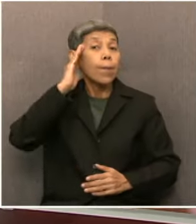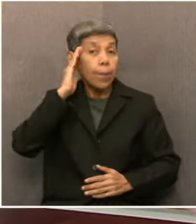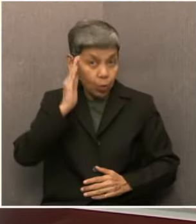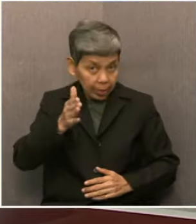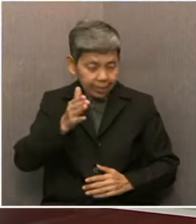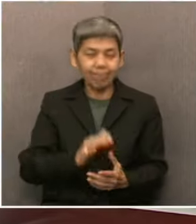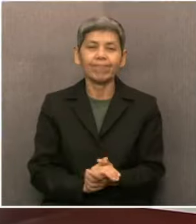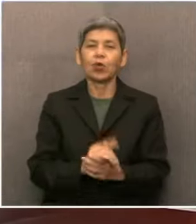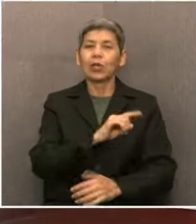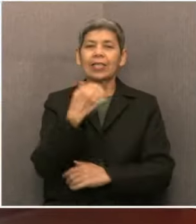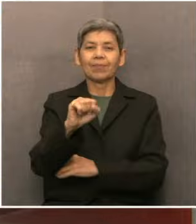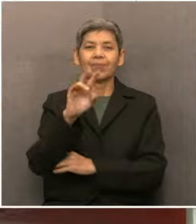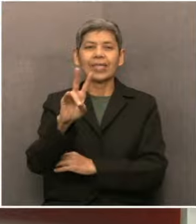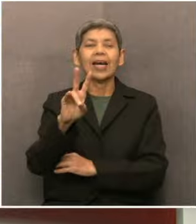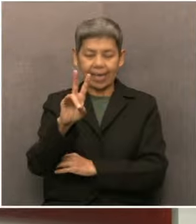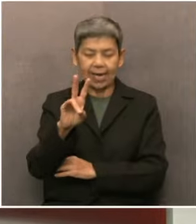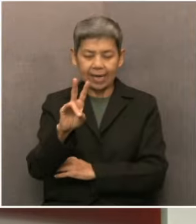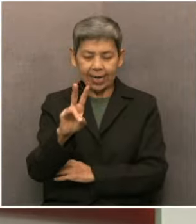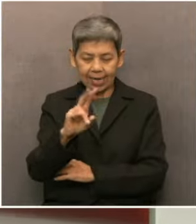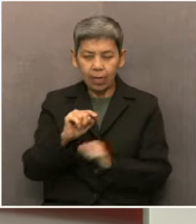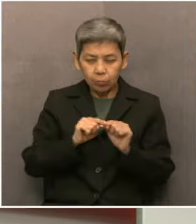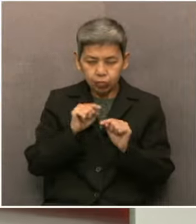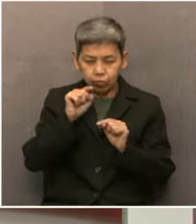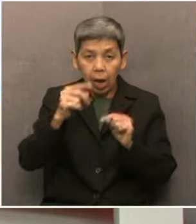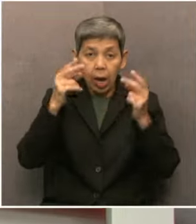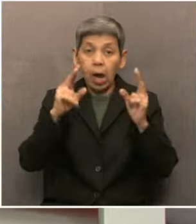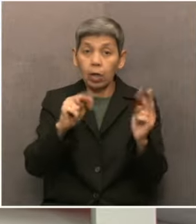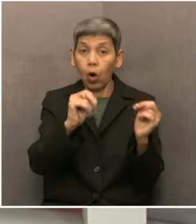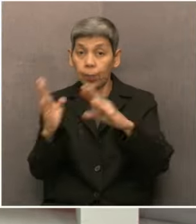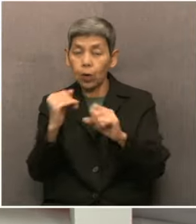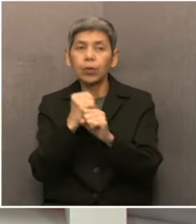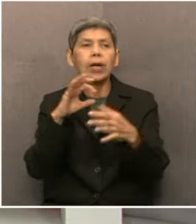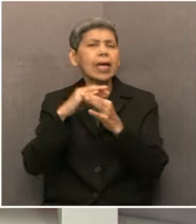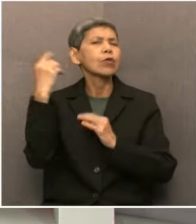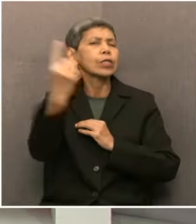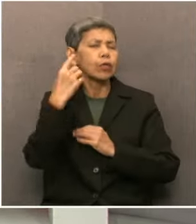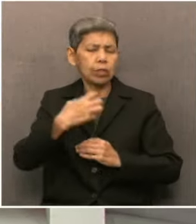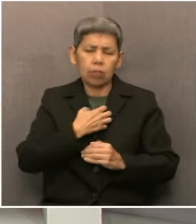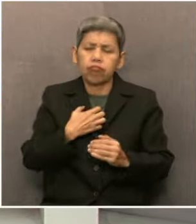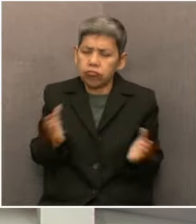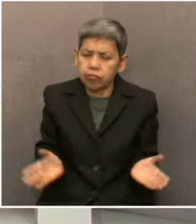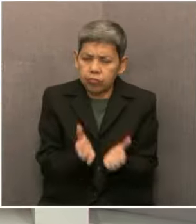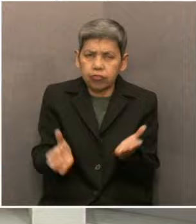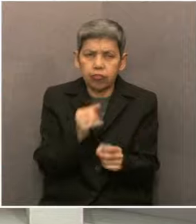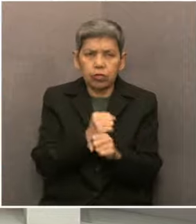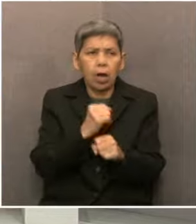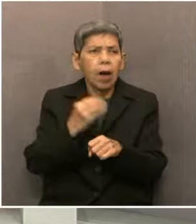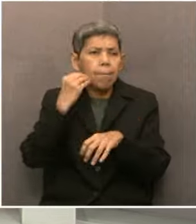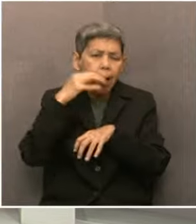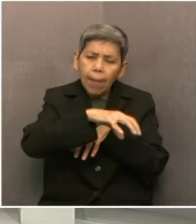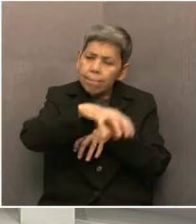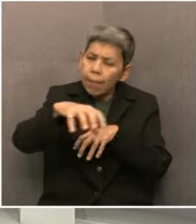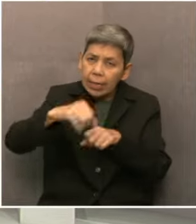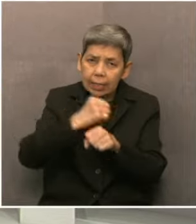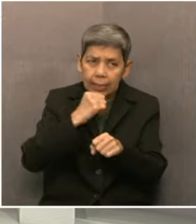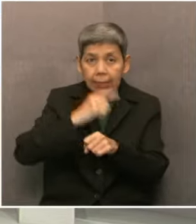นะคะ 17กุมภาพันธ์ค่ะไปนครพนมนะคะเรื่องของการท่องเที่ยวที่ต้องการผลักดันนะคะมีทั้งเรื่องหมู่บ้านมิตรภาพ